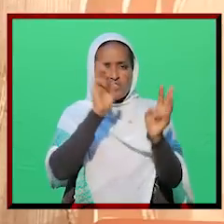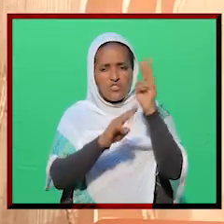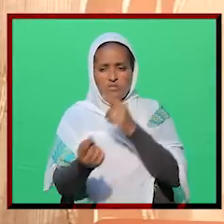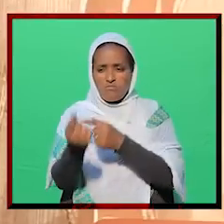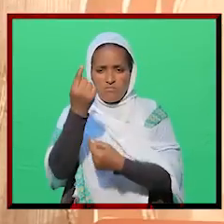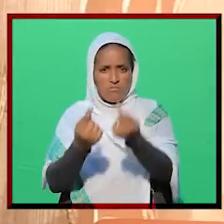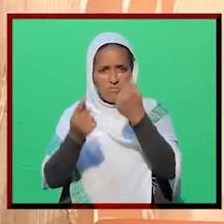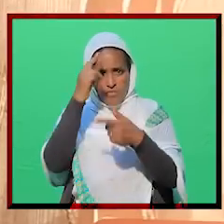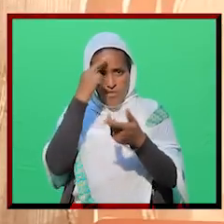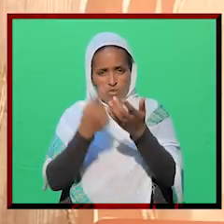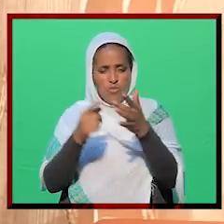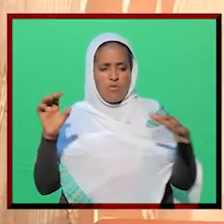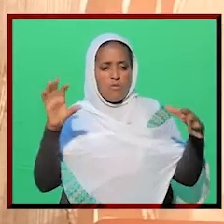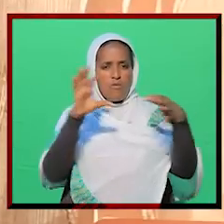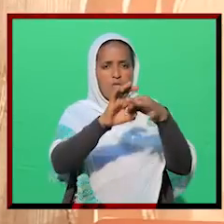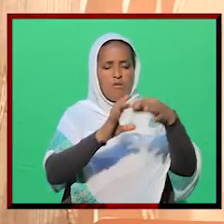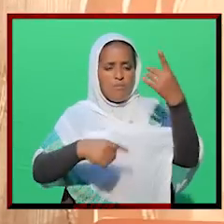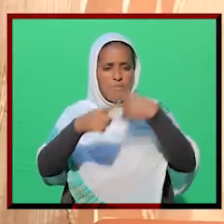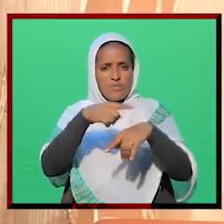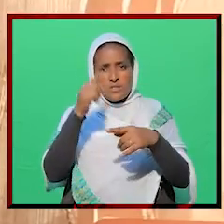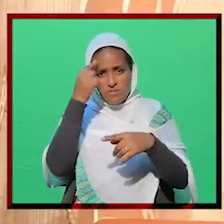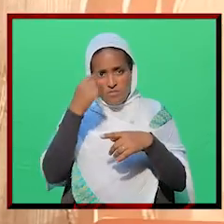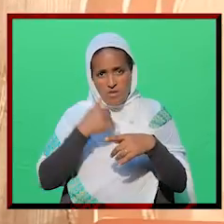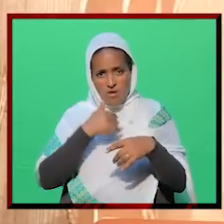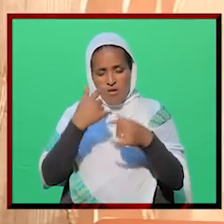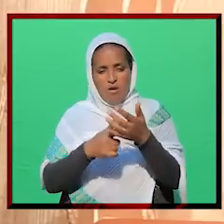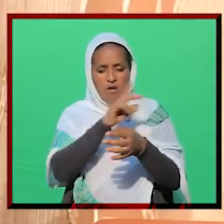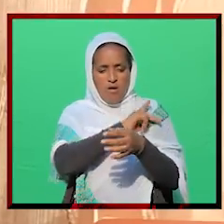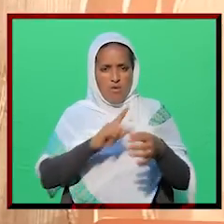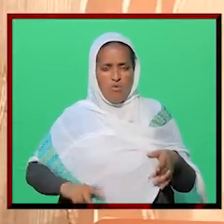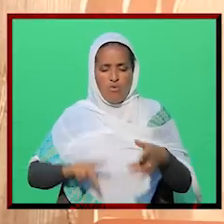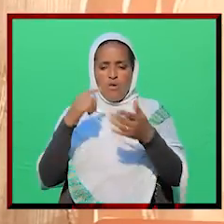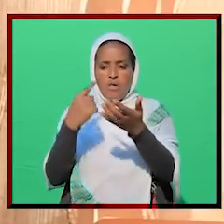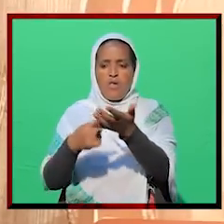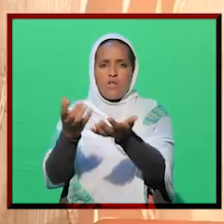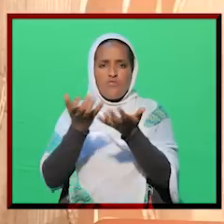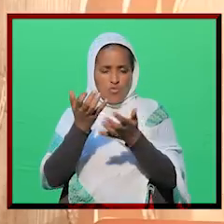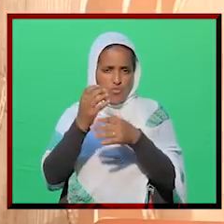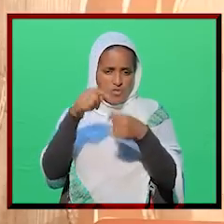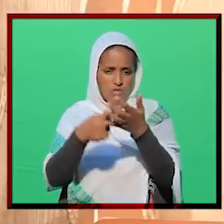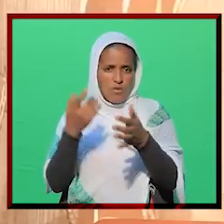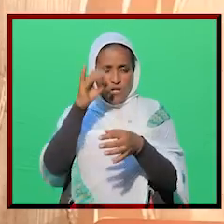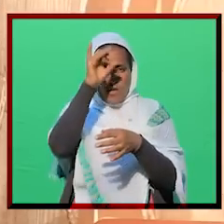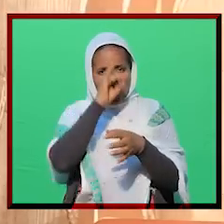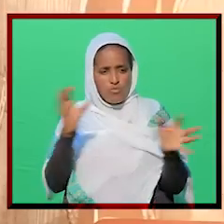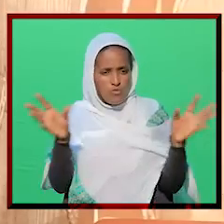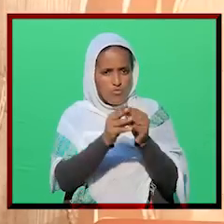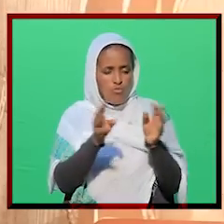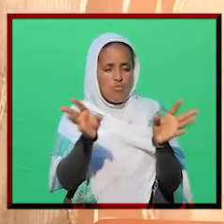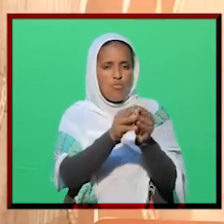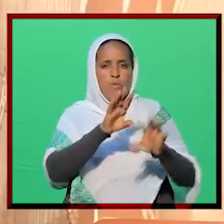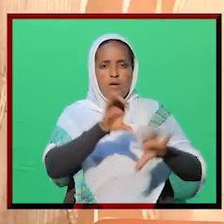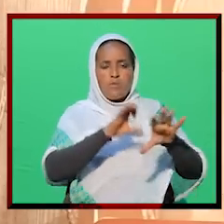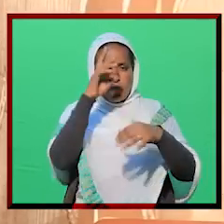ስለሚታስብ ነገስታቱ ያንን ይፈልጉ ስለነበረ ነው ሊቃውንቱን ሰብስበው ጉባኤ የሚያደርጉት ማለት ነው። እና እንግዲህ በሀገራችን የሚታወቁ ጉባኤት አሉ።